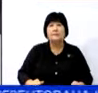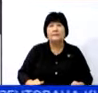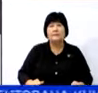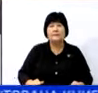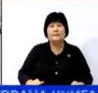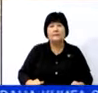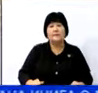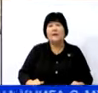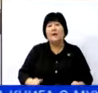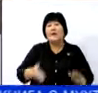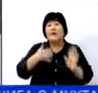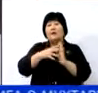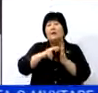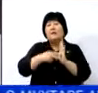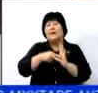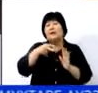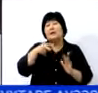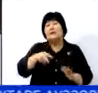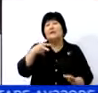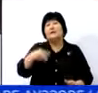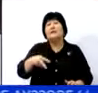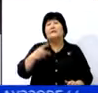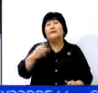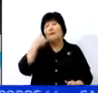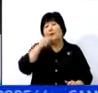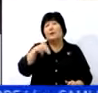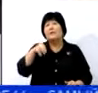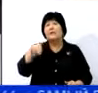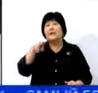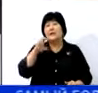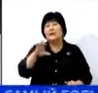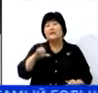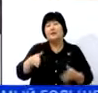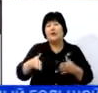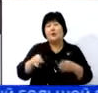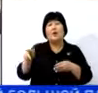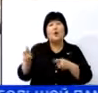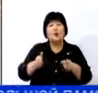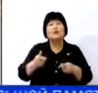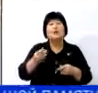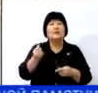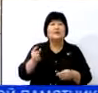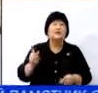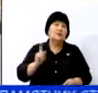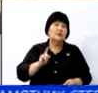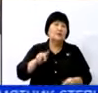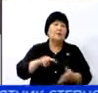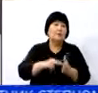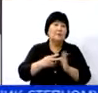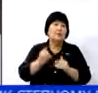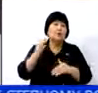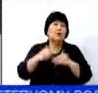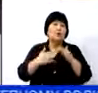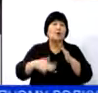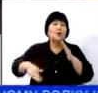школой. Внедрили в план 2021 года. ПСД ремонта дорог готово. Дело за финансированием. Кроме того, планируется